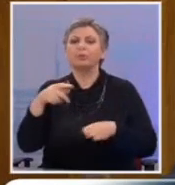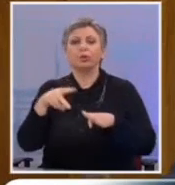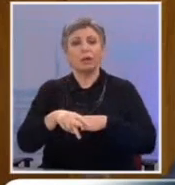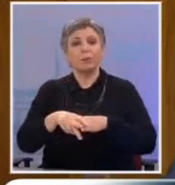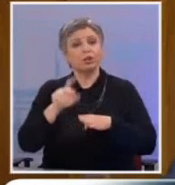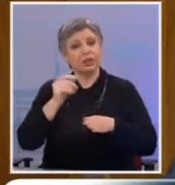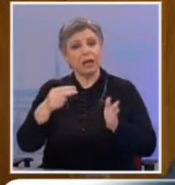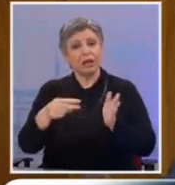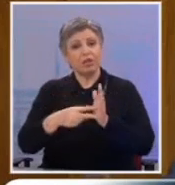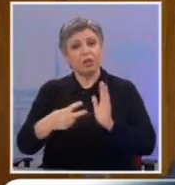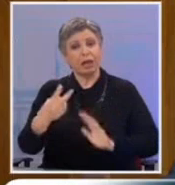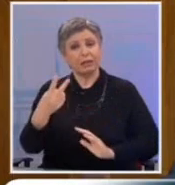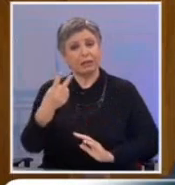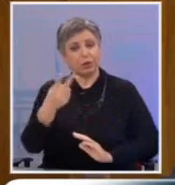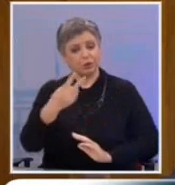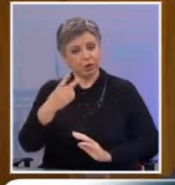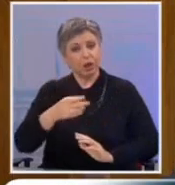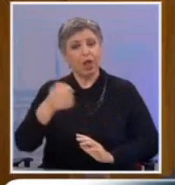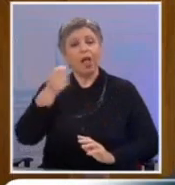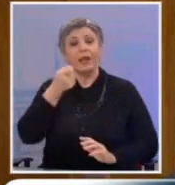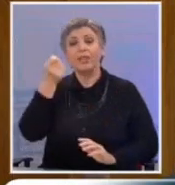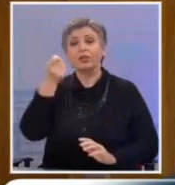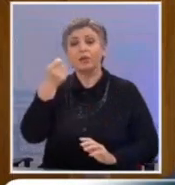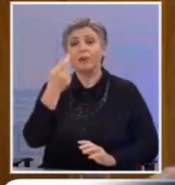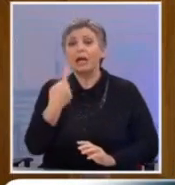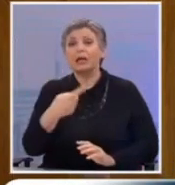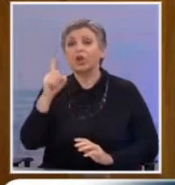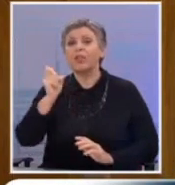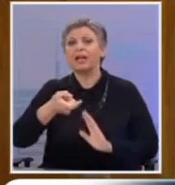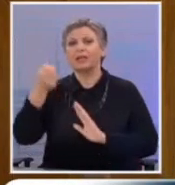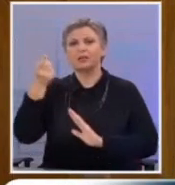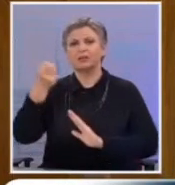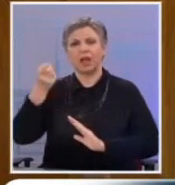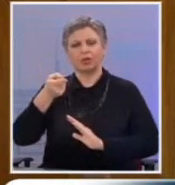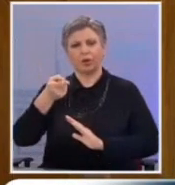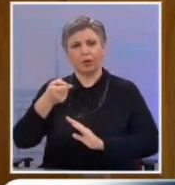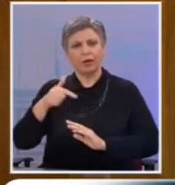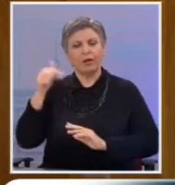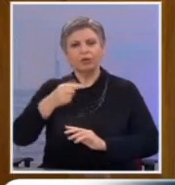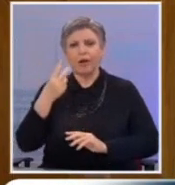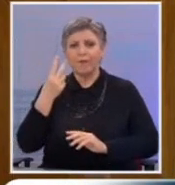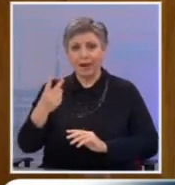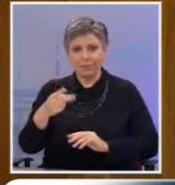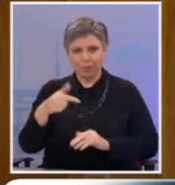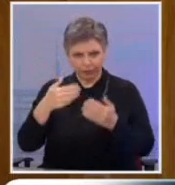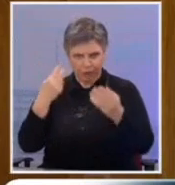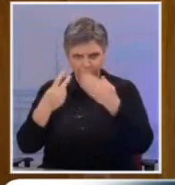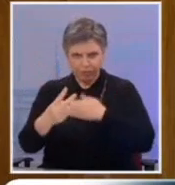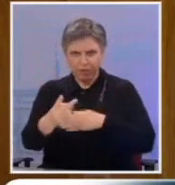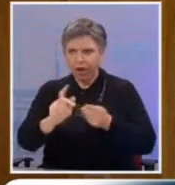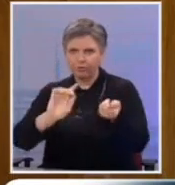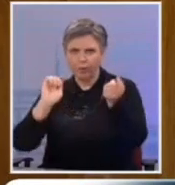χρέος θα είναι 110% και εξ αυτού του λόγου βιώσιμο, όλος αυτός ο σχεδιασμός λοιπόν είναι,